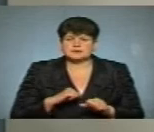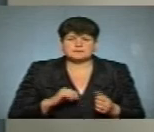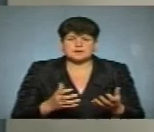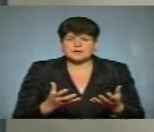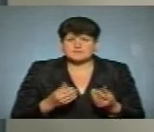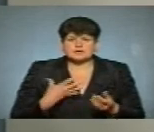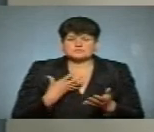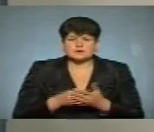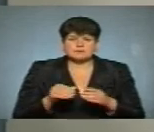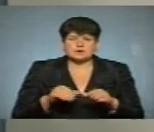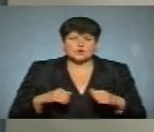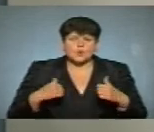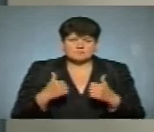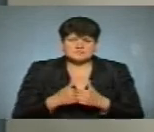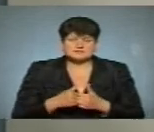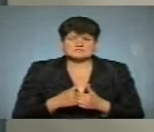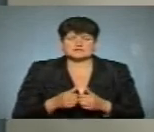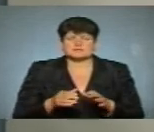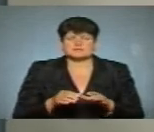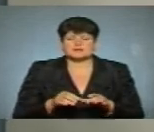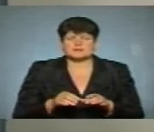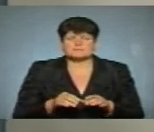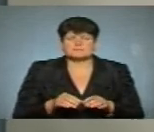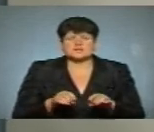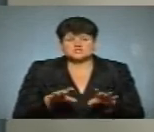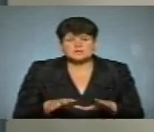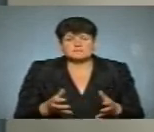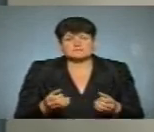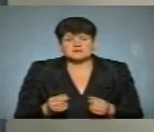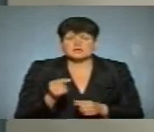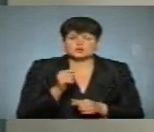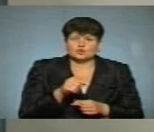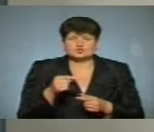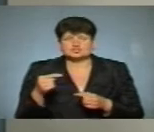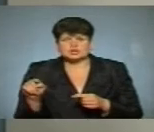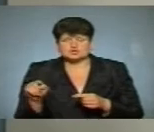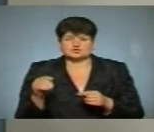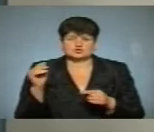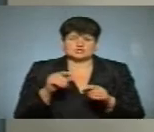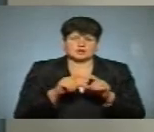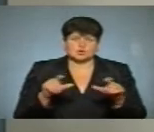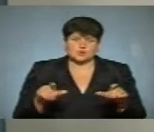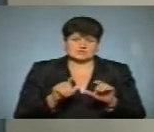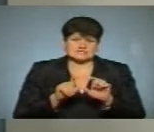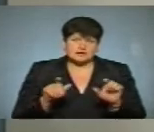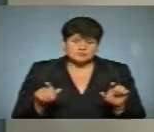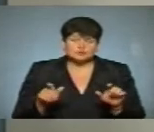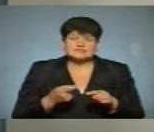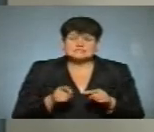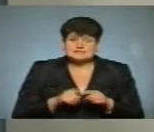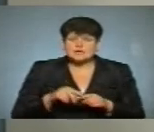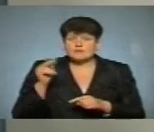своїми комісіями ТЕБ та НС рішення щодо відкриття того чи іншого дошкільного закладу, початок роботи. Це